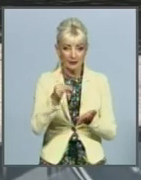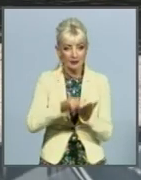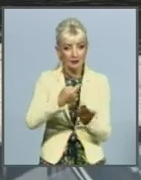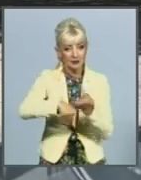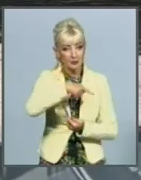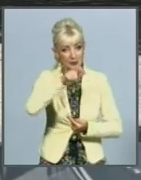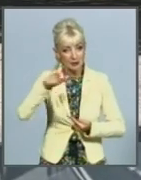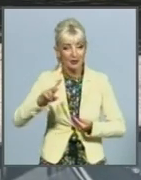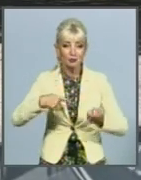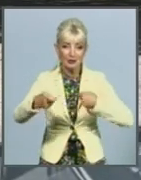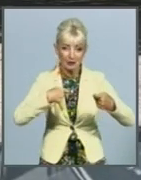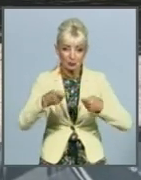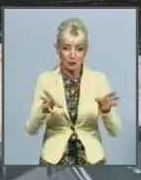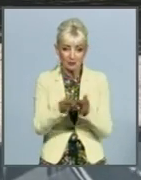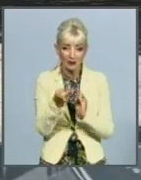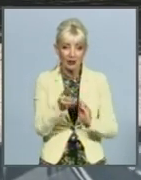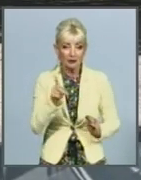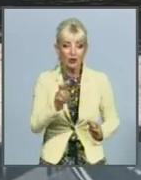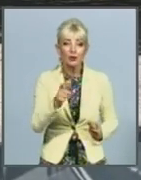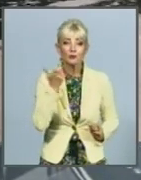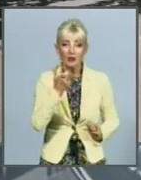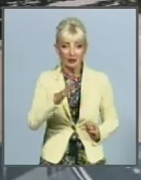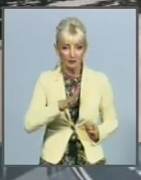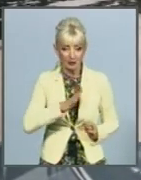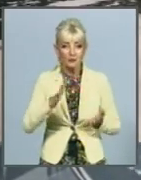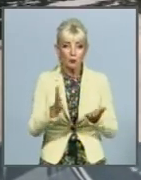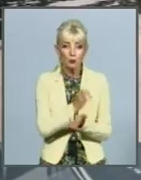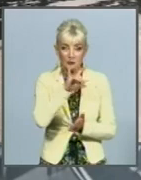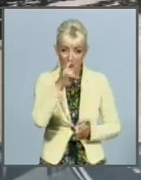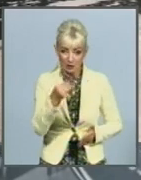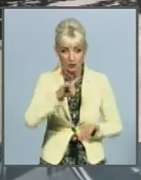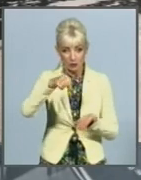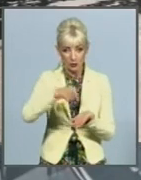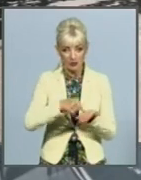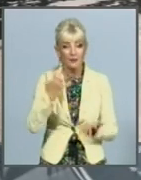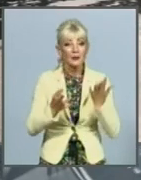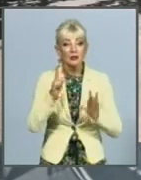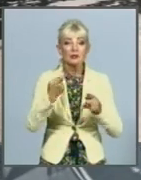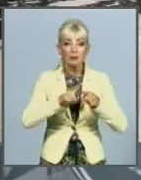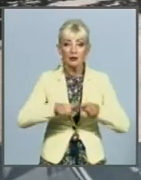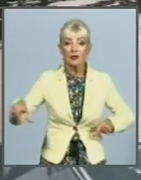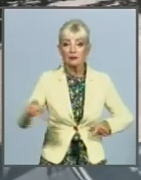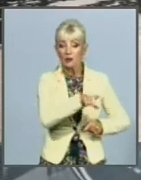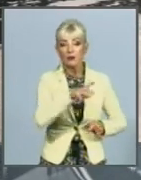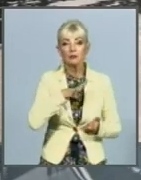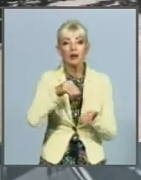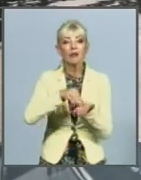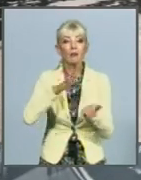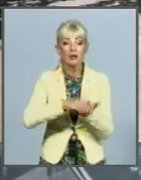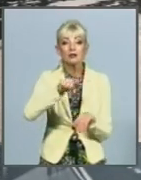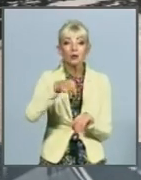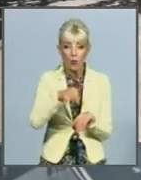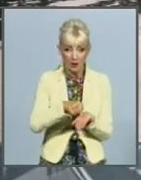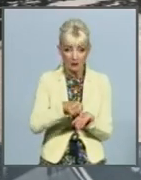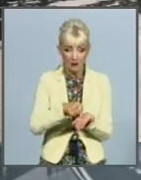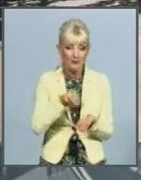що працюють спільно для того, щоб Харків був успішний. Звісно, я розумію, що якщо б ця дорога знаходилась на балансі, например, того же города, то